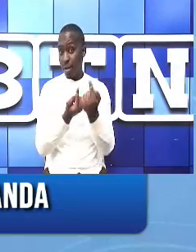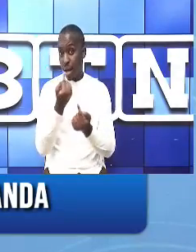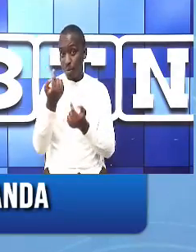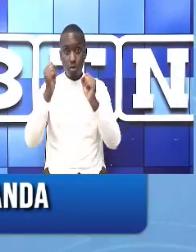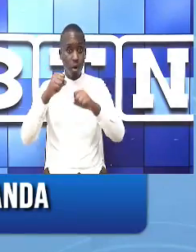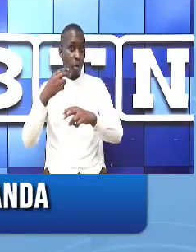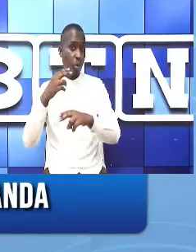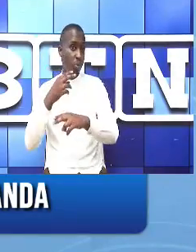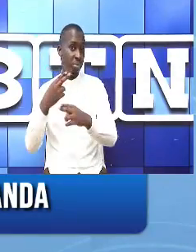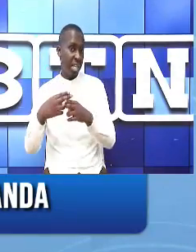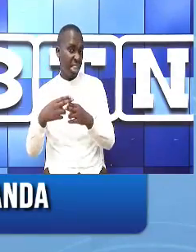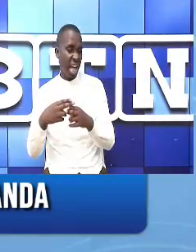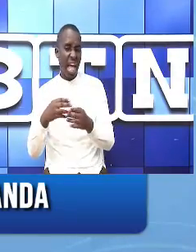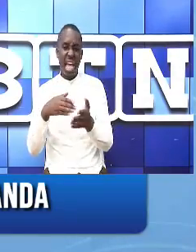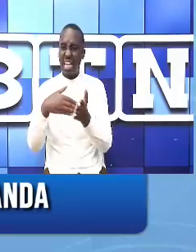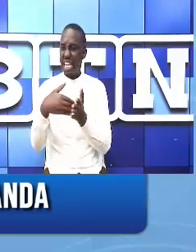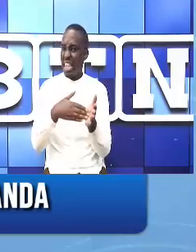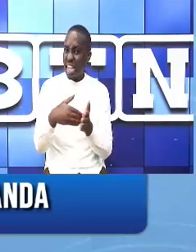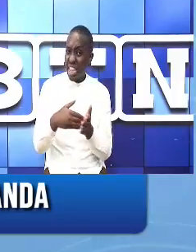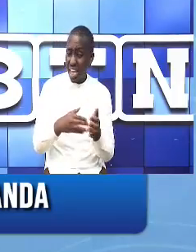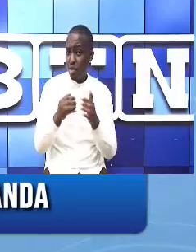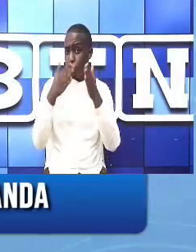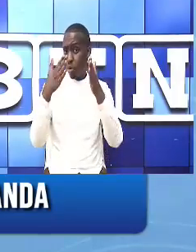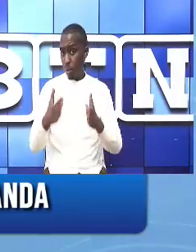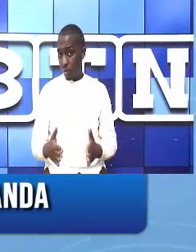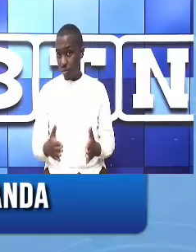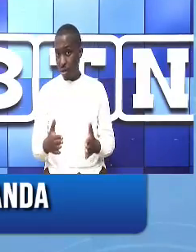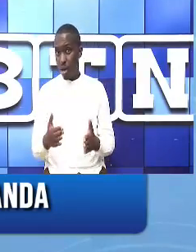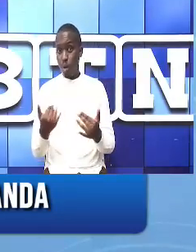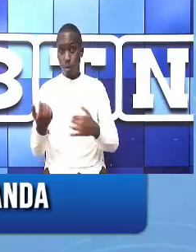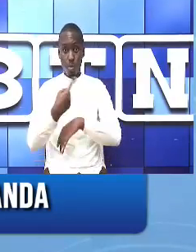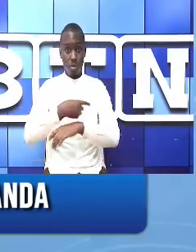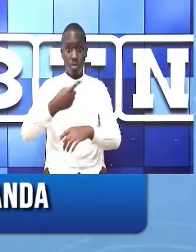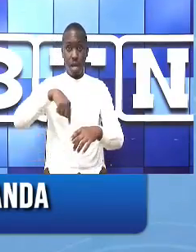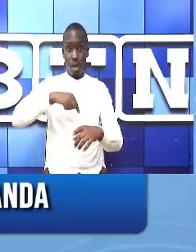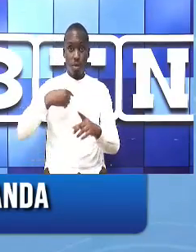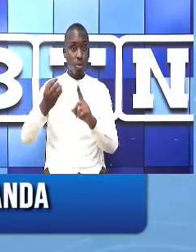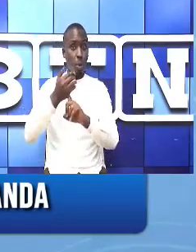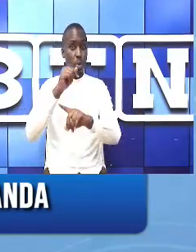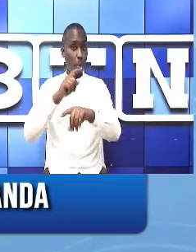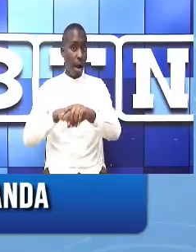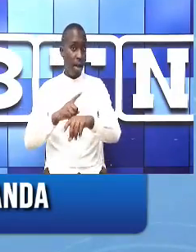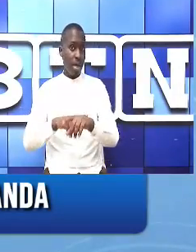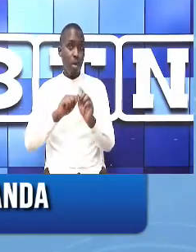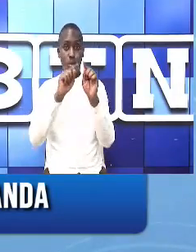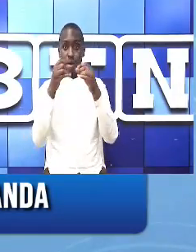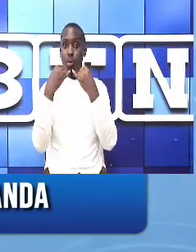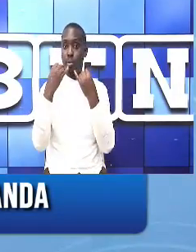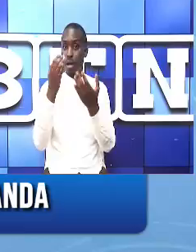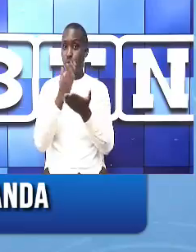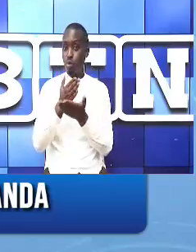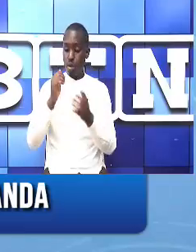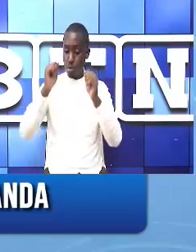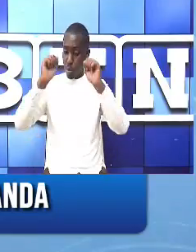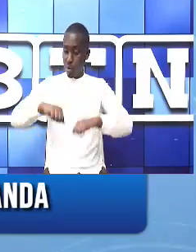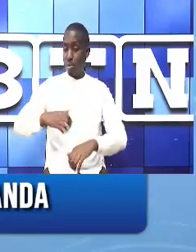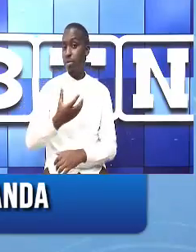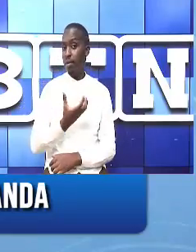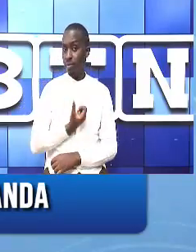kubyita ko ari intege nkeya z'ubuyobozi kuri uyu munsi natwe tuboneyeho umwanya wo kubabwira rwose mu bushobozi